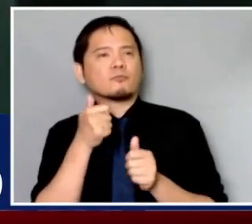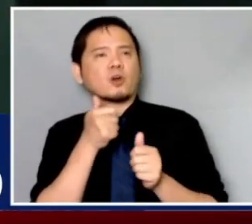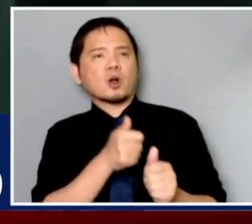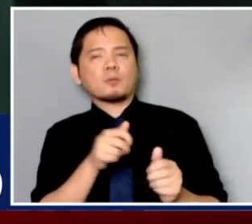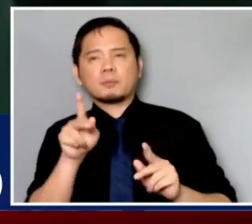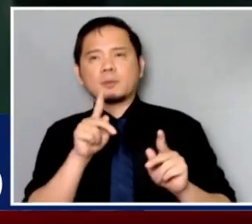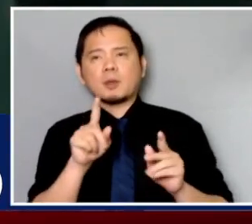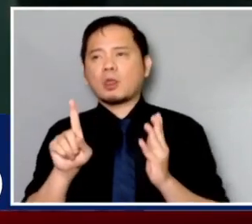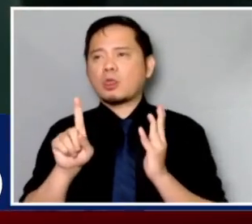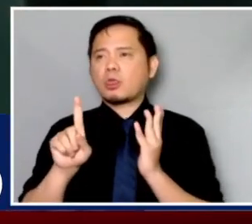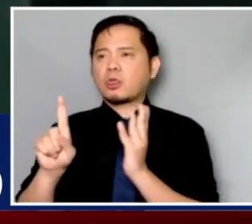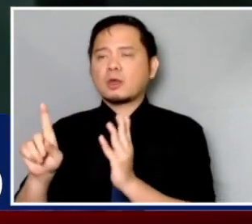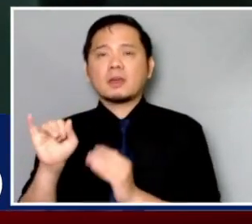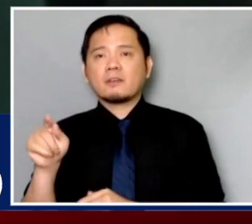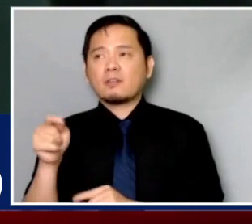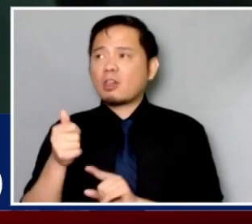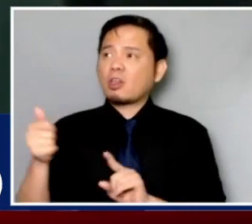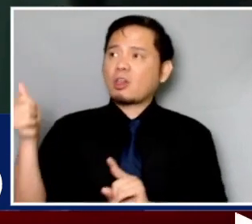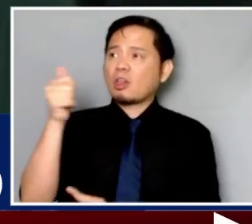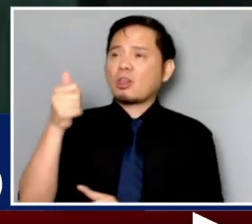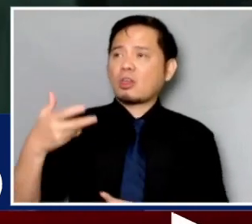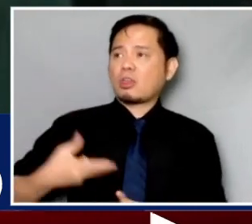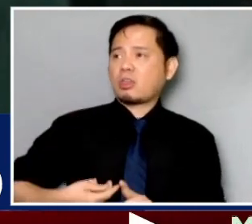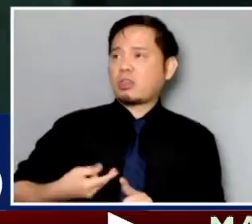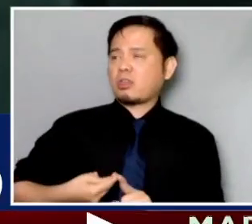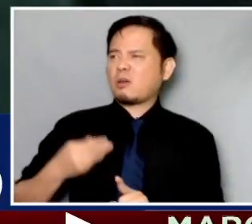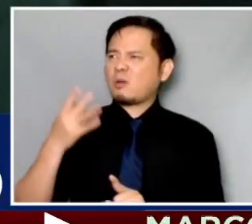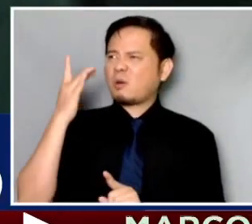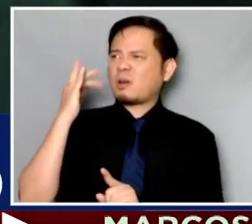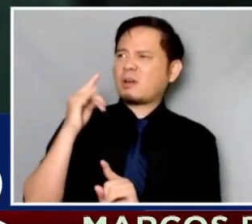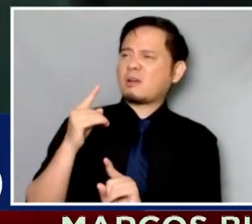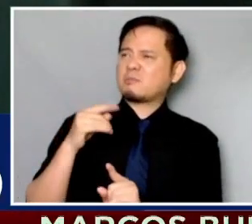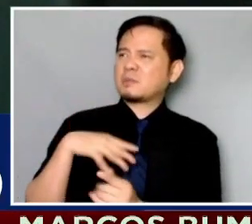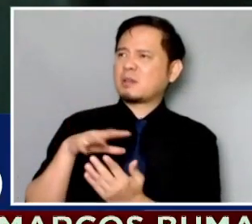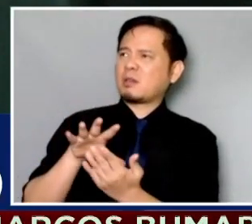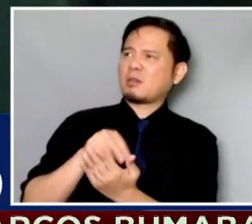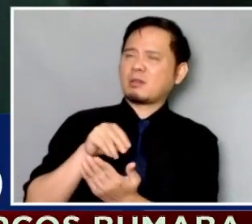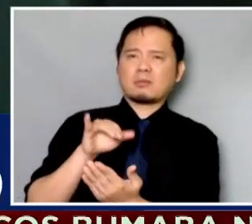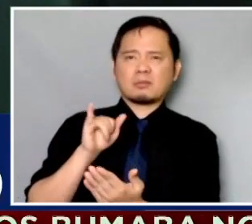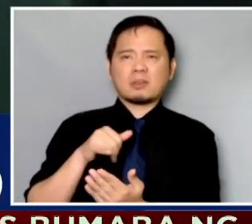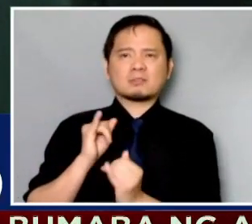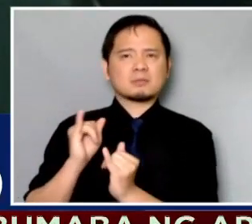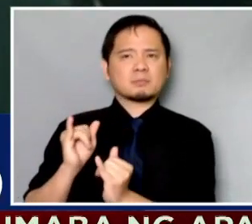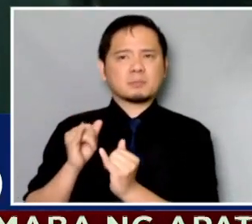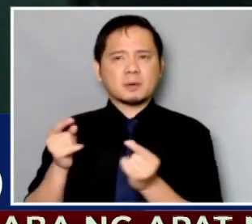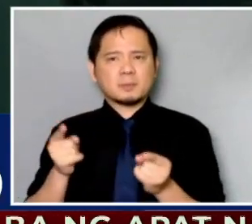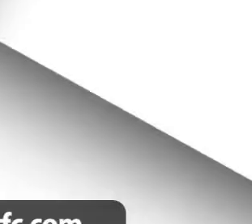kurakot ng kurakot yung hepe. Teka muna, ba't mapag-iwanan tayo rito? Mangurakot na rin tayo.